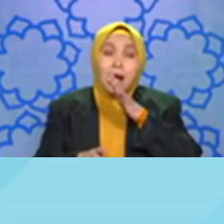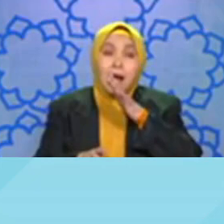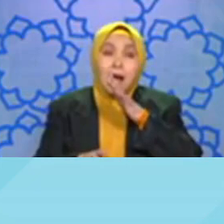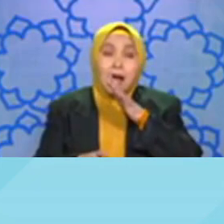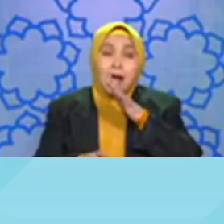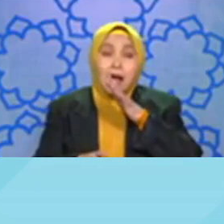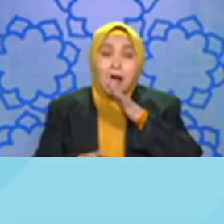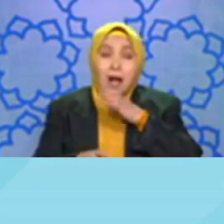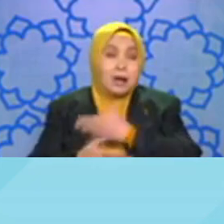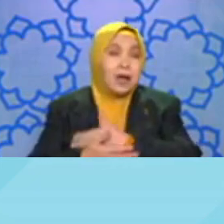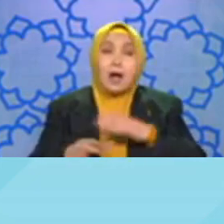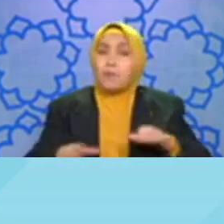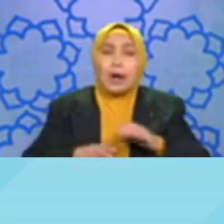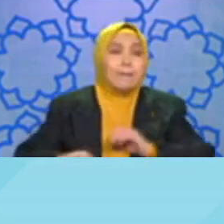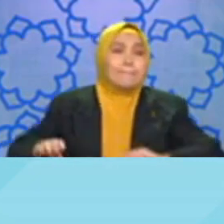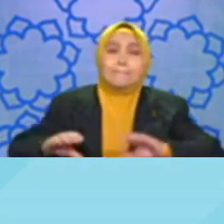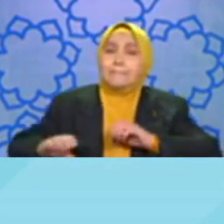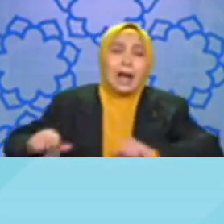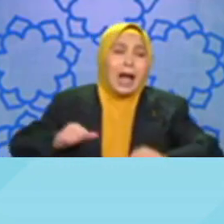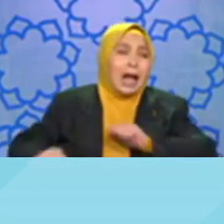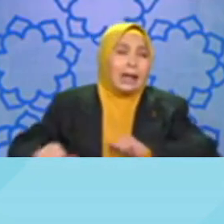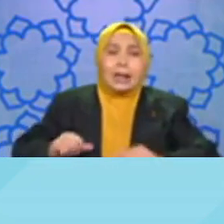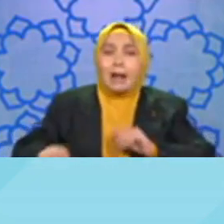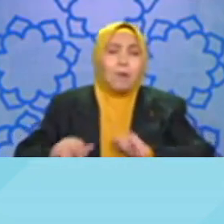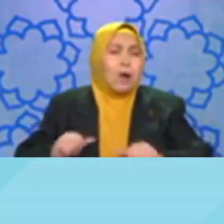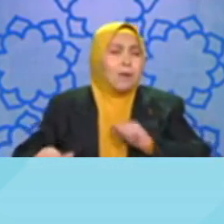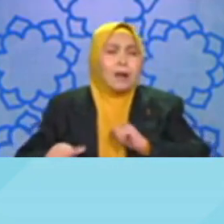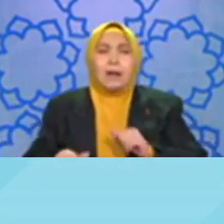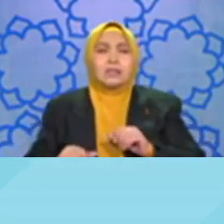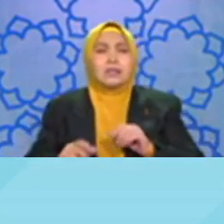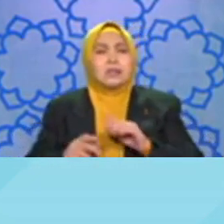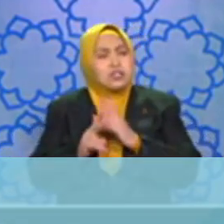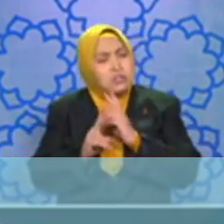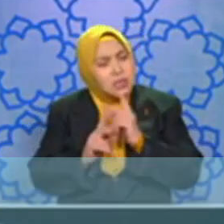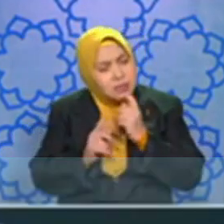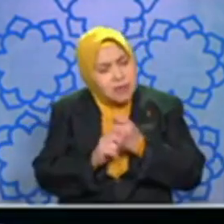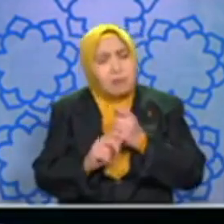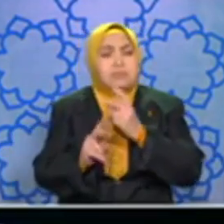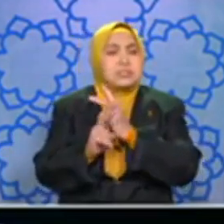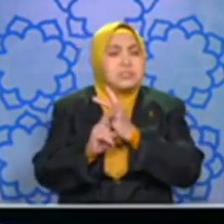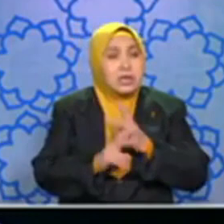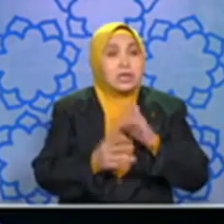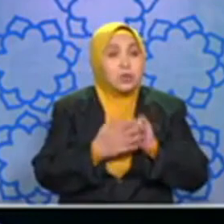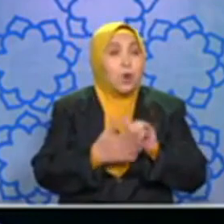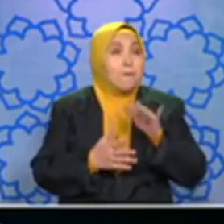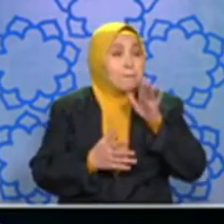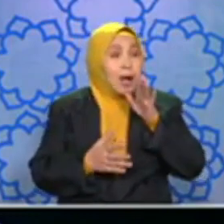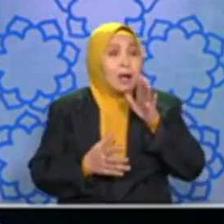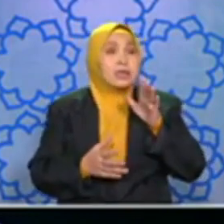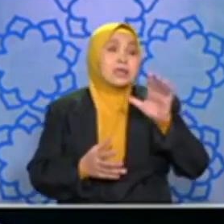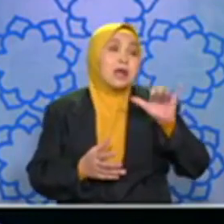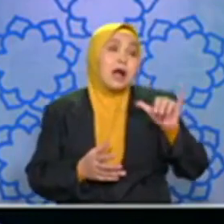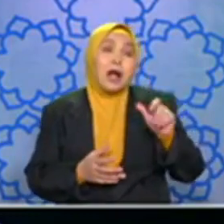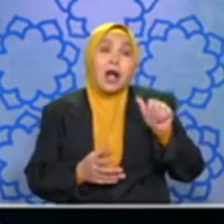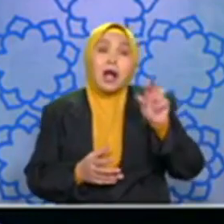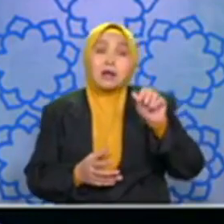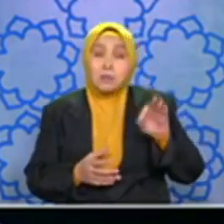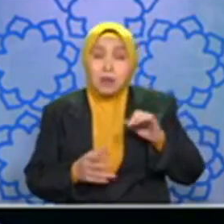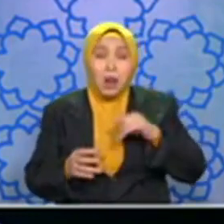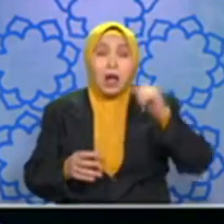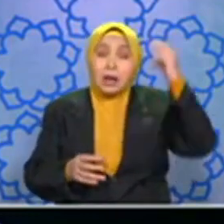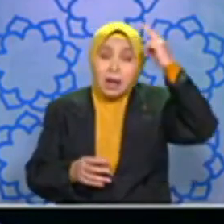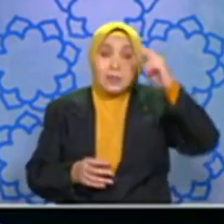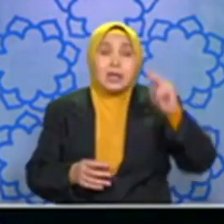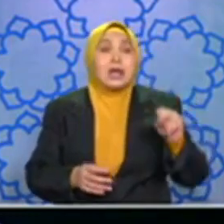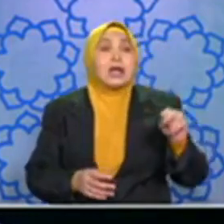dia kalau anaknya buat perangai ke apa ke, dia tetap juga dia jaga elok-elok. Itu mak yang halim. ya, kalau katakan Nabi Ibrahim digelar Halim